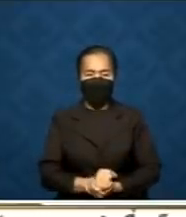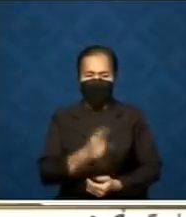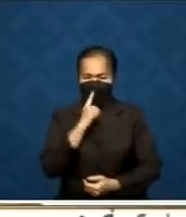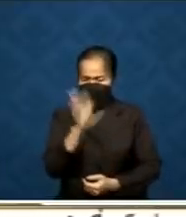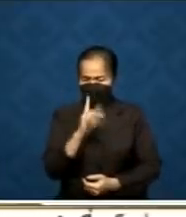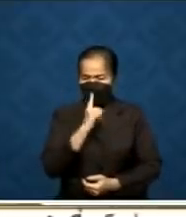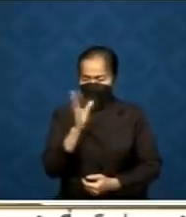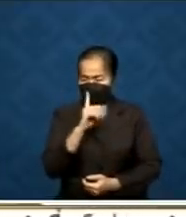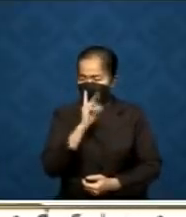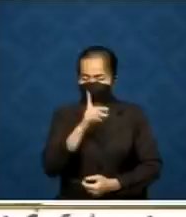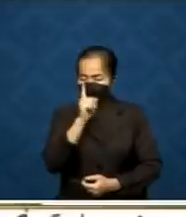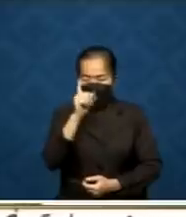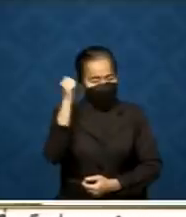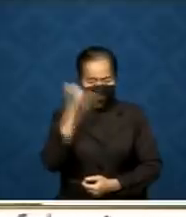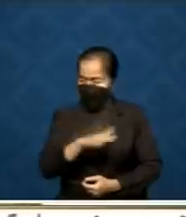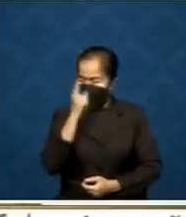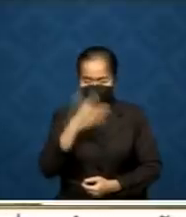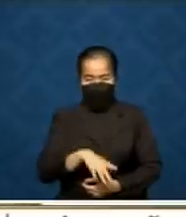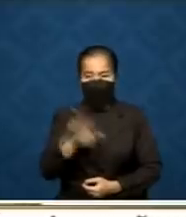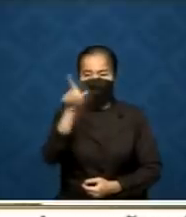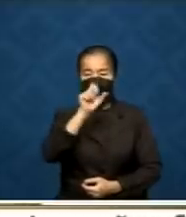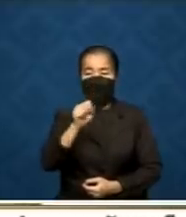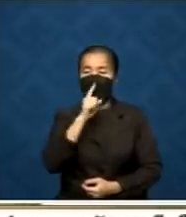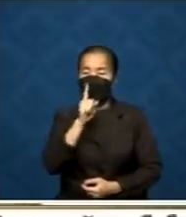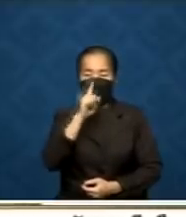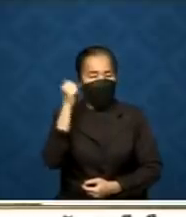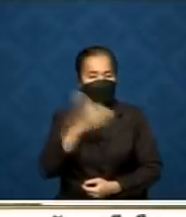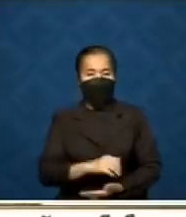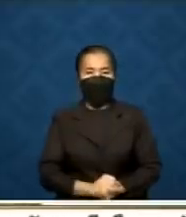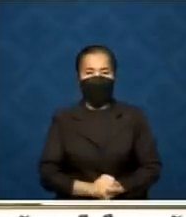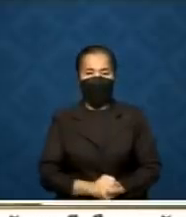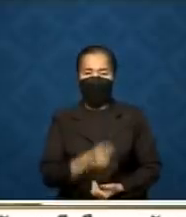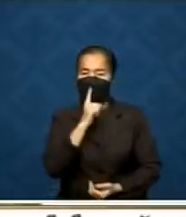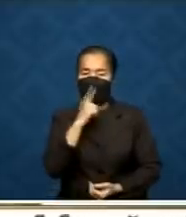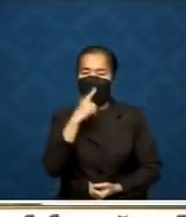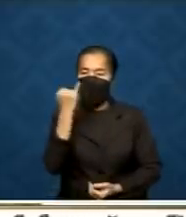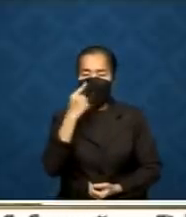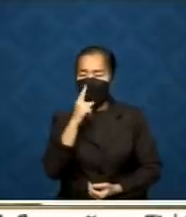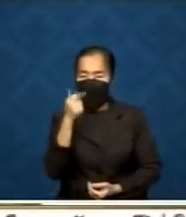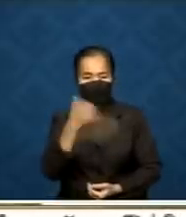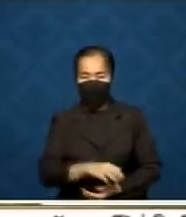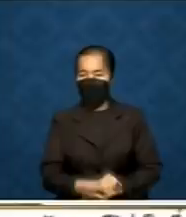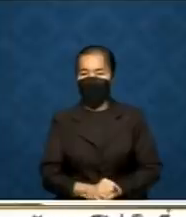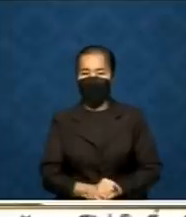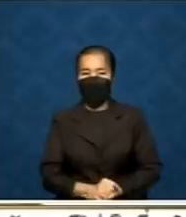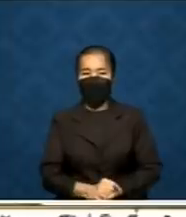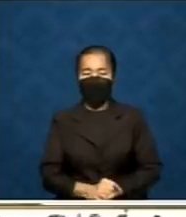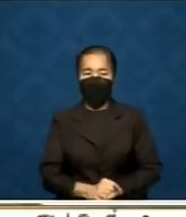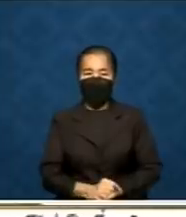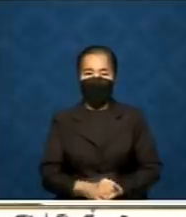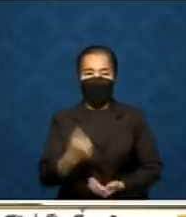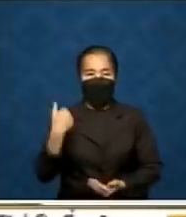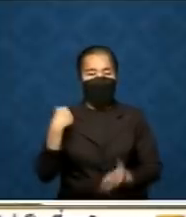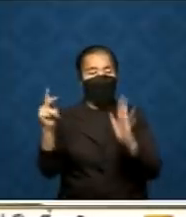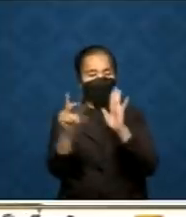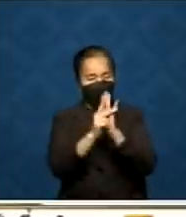bagถ้าไม่ใช่ห้ามธรรมดานะห้ามด้อยค่าอย่างนั้นอย่างนี้ไปออกกฎหัวข้อ